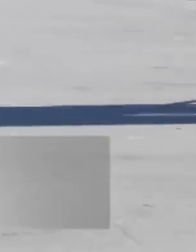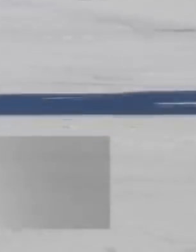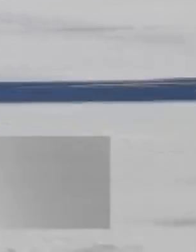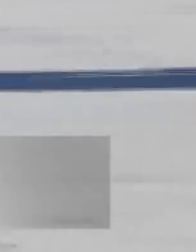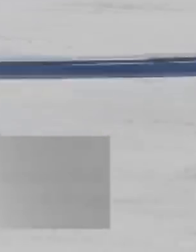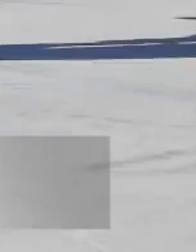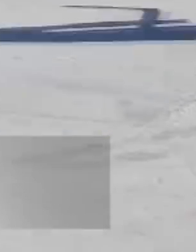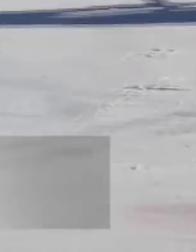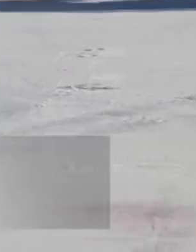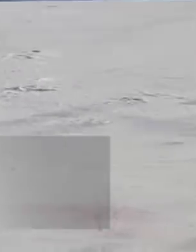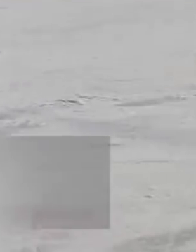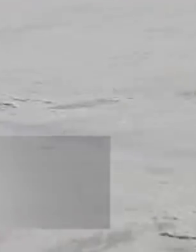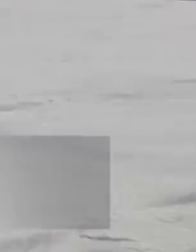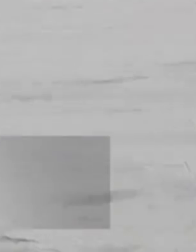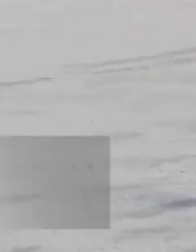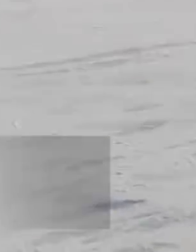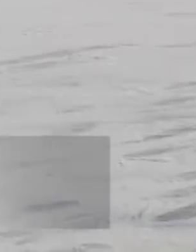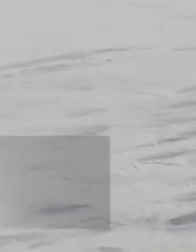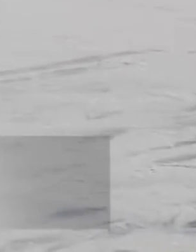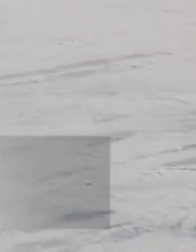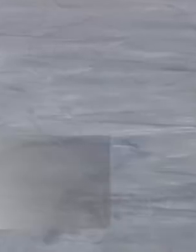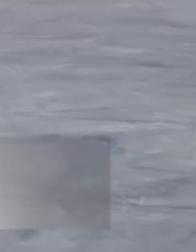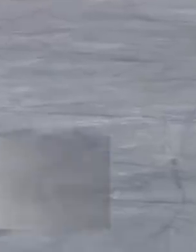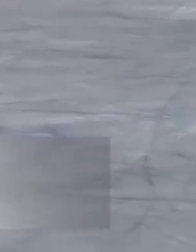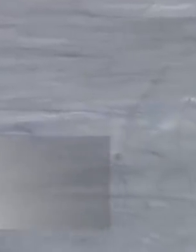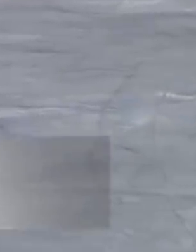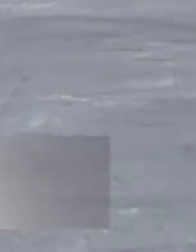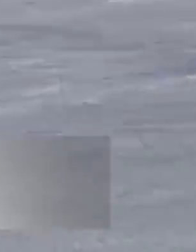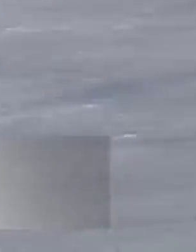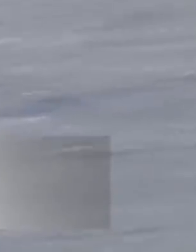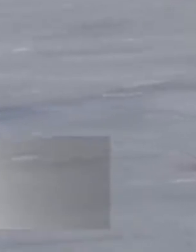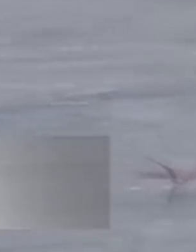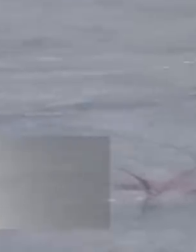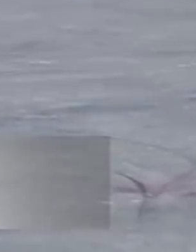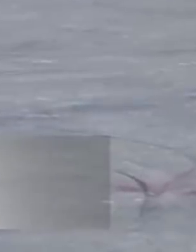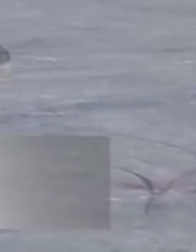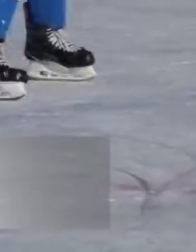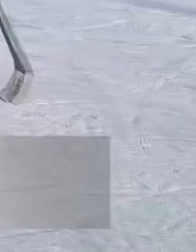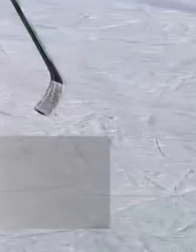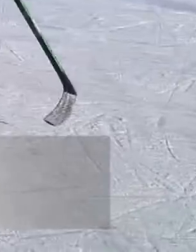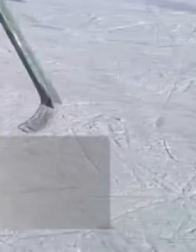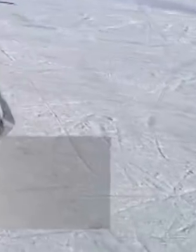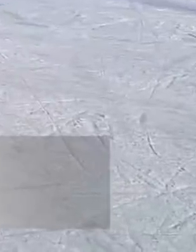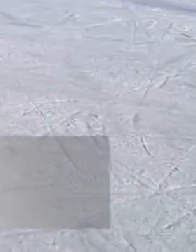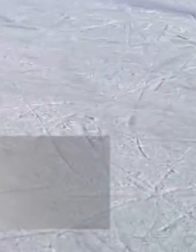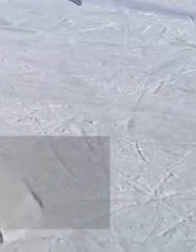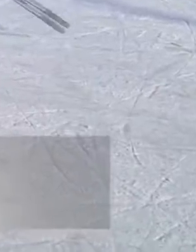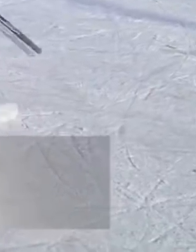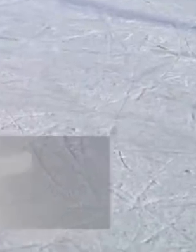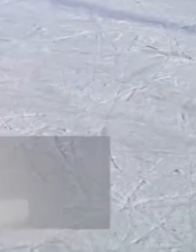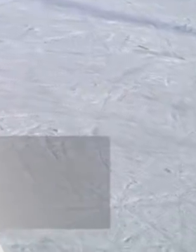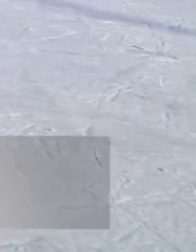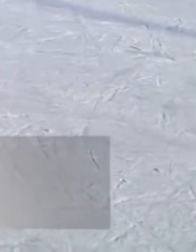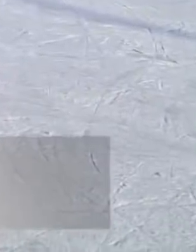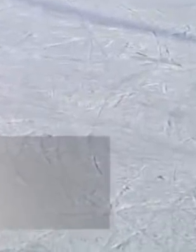дүүрэгт үргэлжилж байгаа Монголын хоккей холбооны лигийн аврал шалруулах тэмцээний 2-р тойргийн тоглолтууд өдөр бүр 3 тоглолт явагдаж энэ нэм гарагт